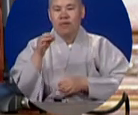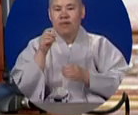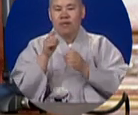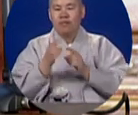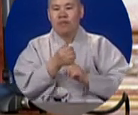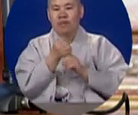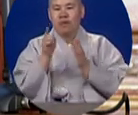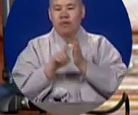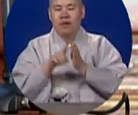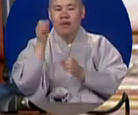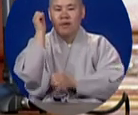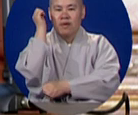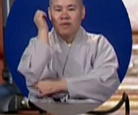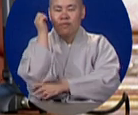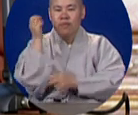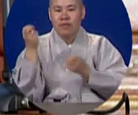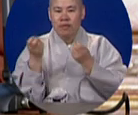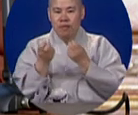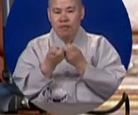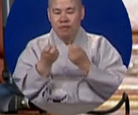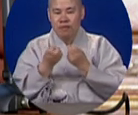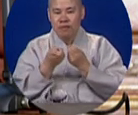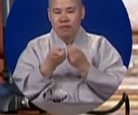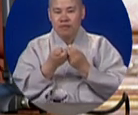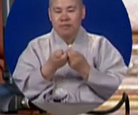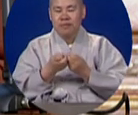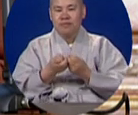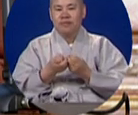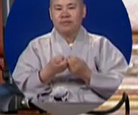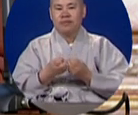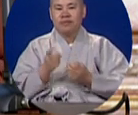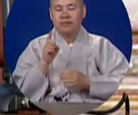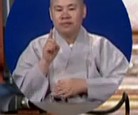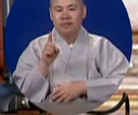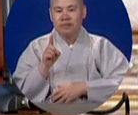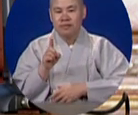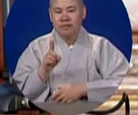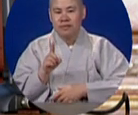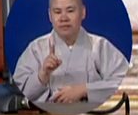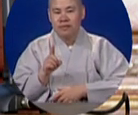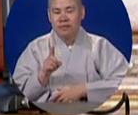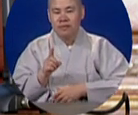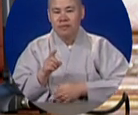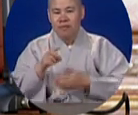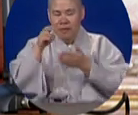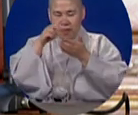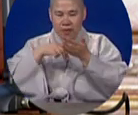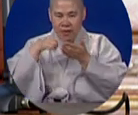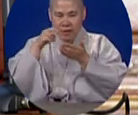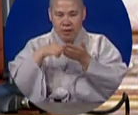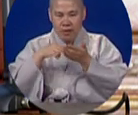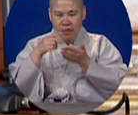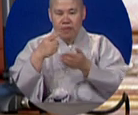그래서 한번 그걸 읽어보겠습니다